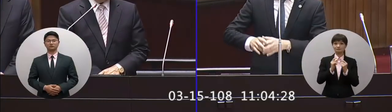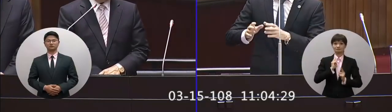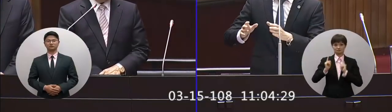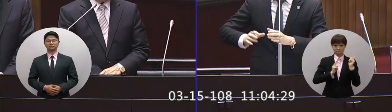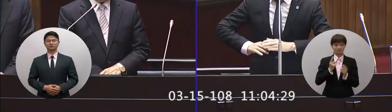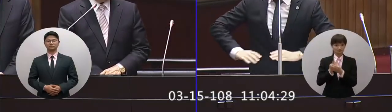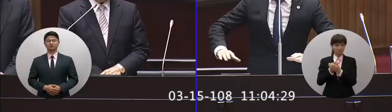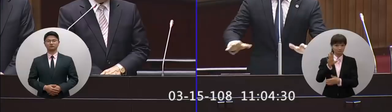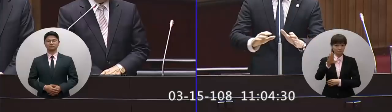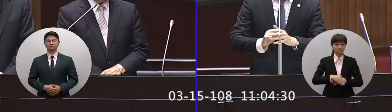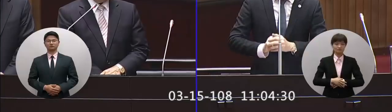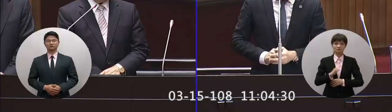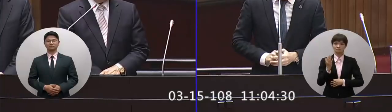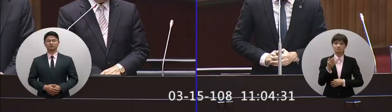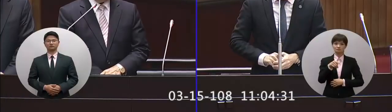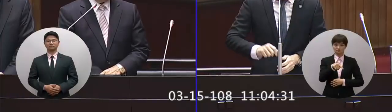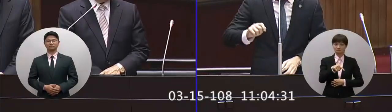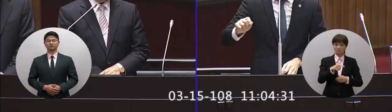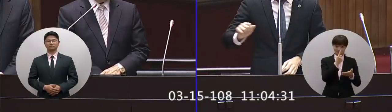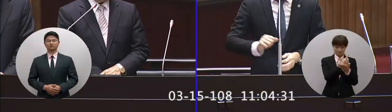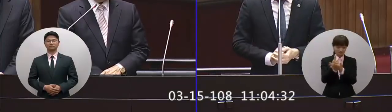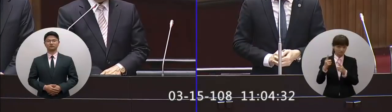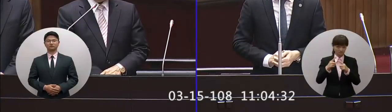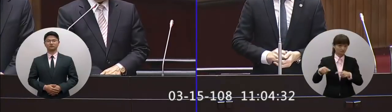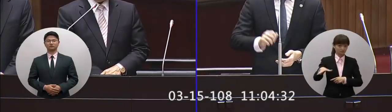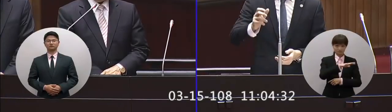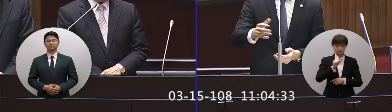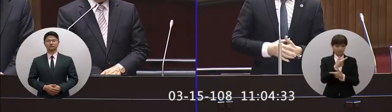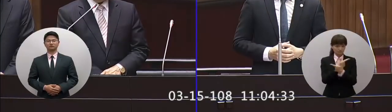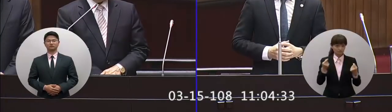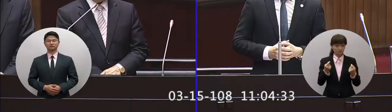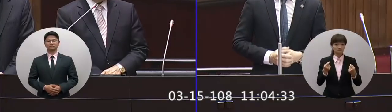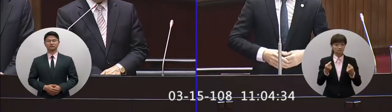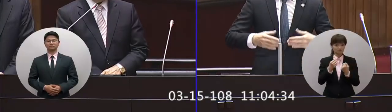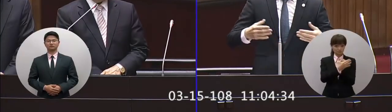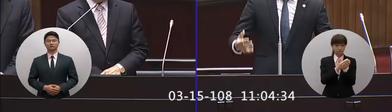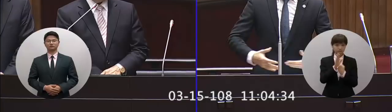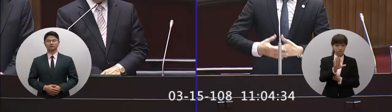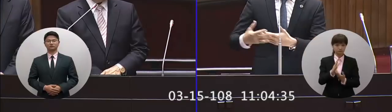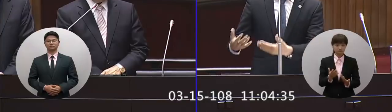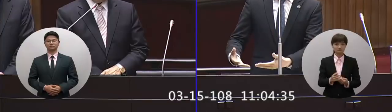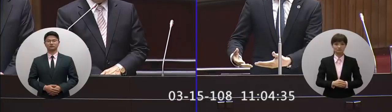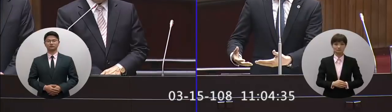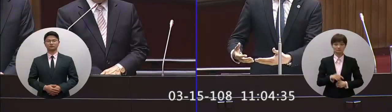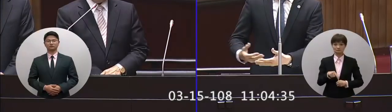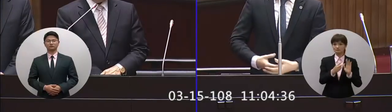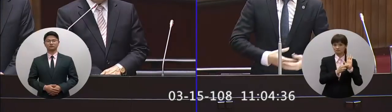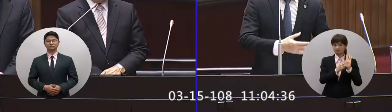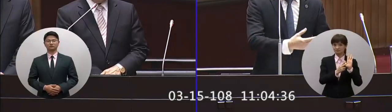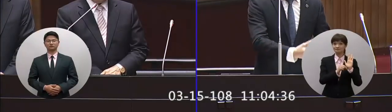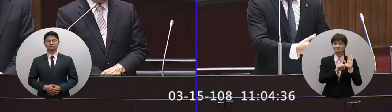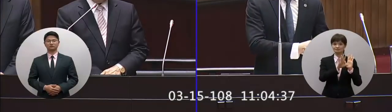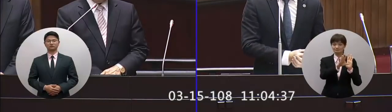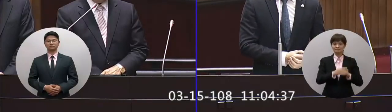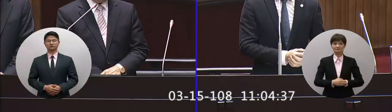煞无去保障到所有的人的这个婚姻自由甲人民的平等权，所以讲才会有这个解释文嘛，吼，啊，才